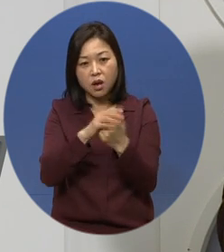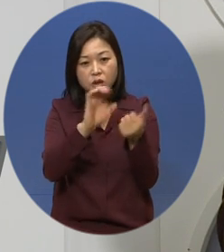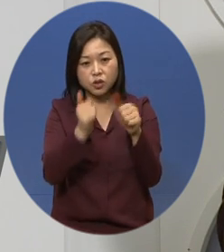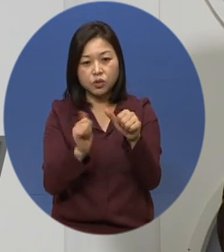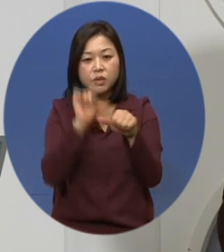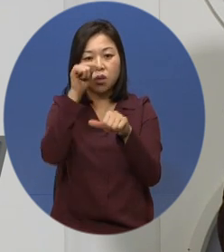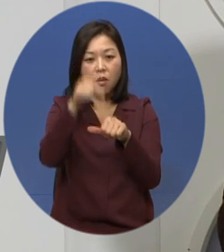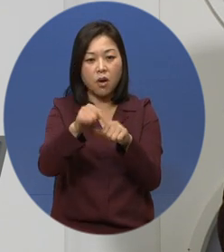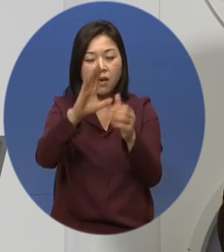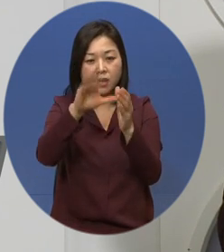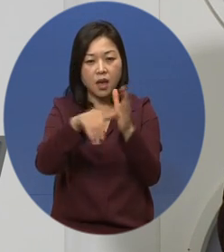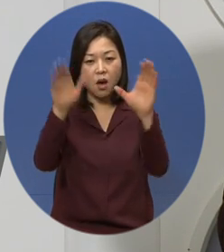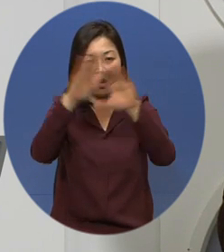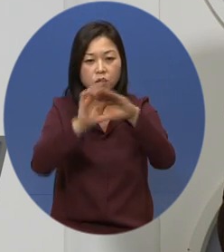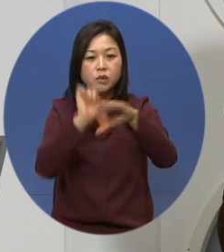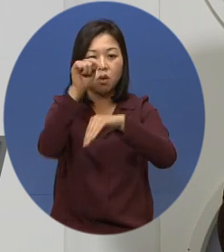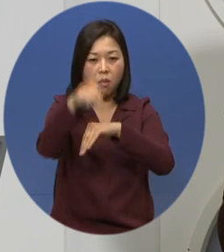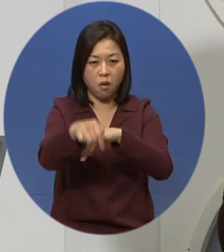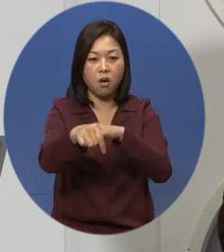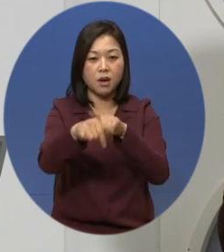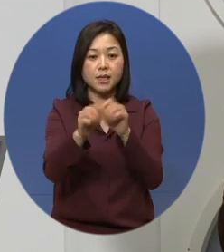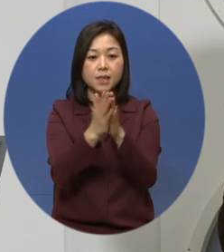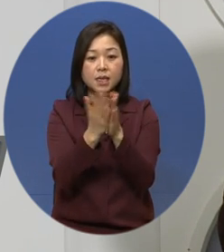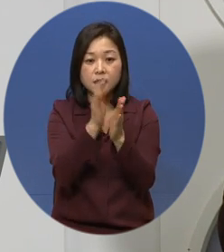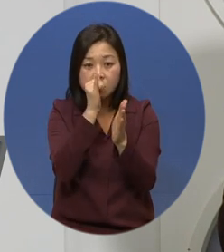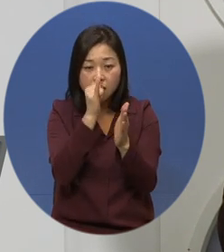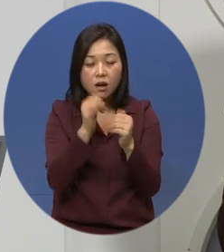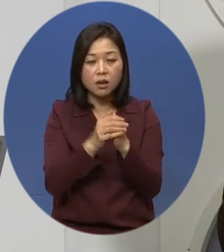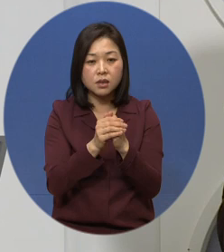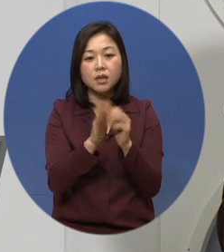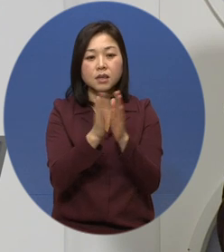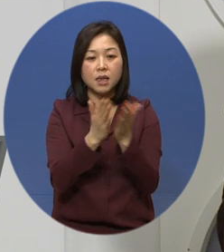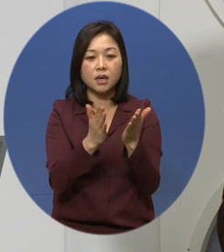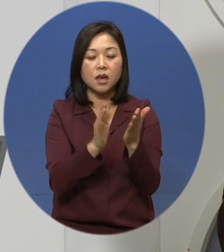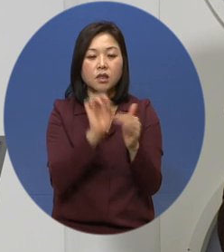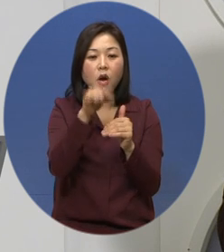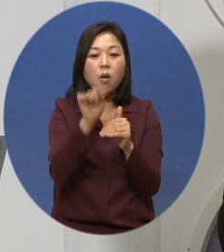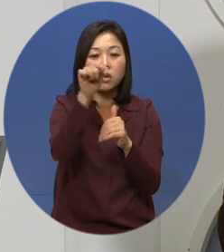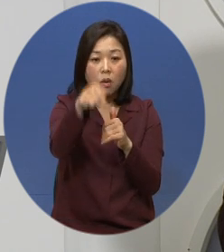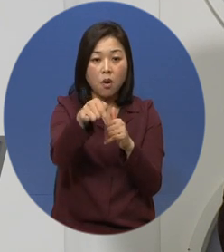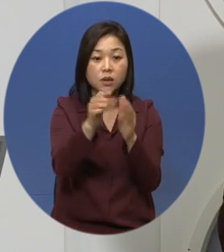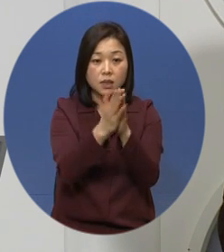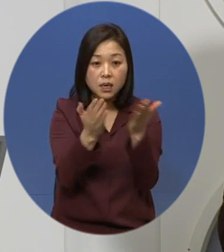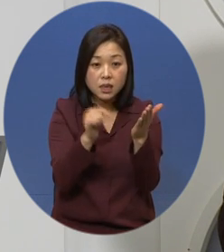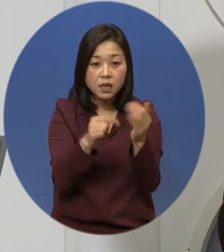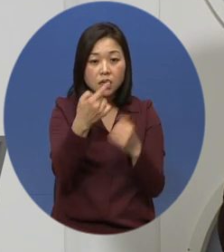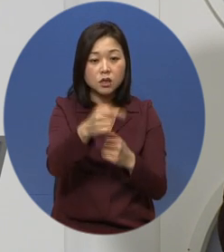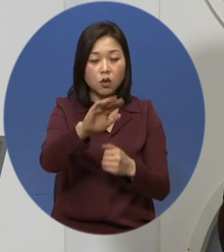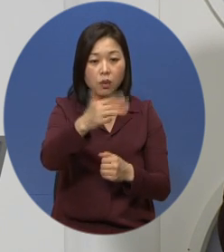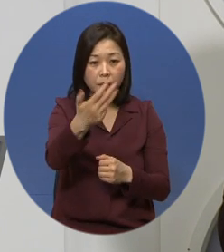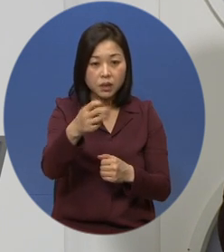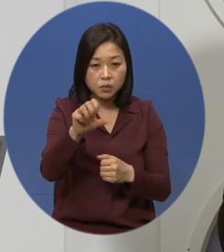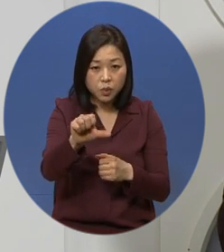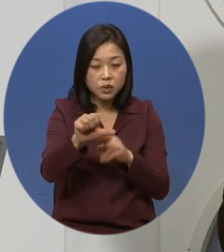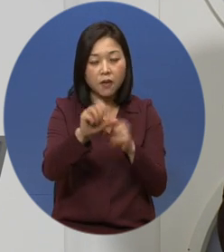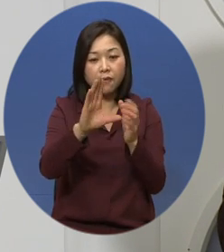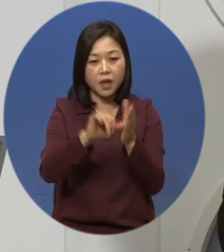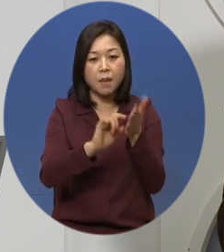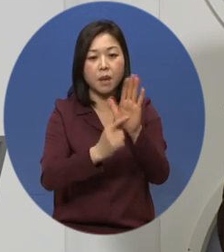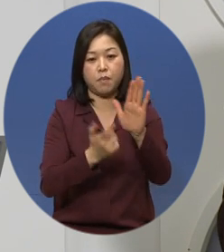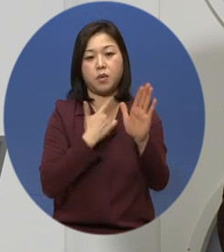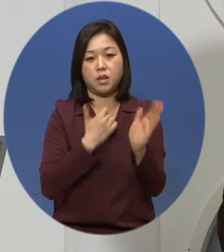어둠을 넘어 나옴에 그래서 넘어 놓으라고 하는데 그어 책이 80원 연대 주관이